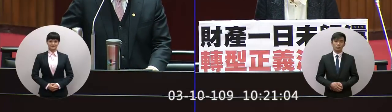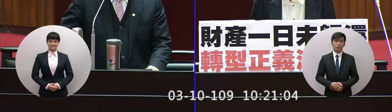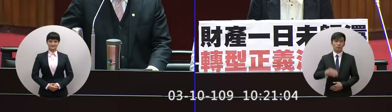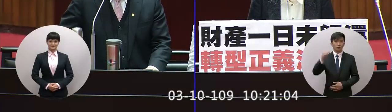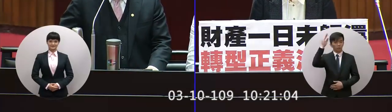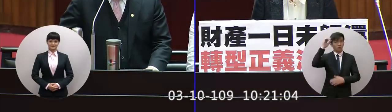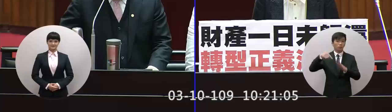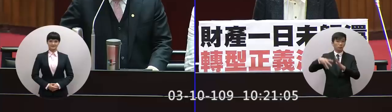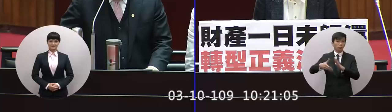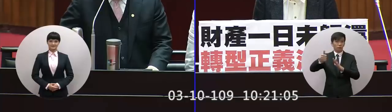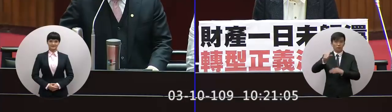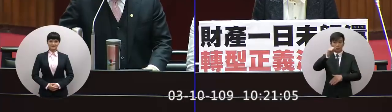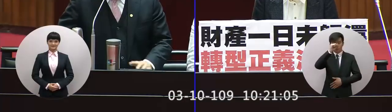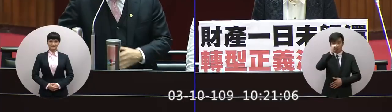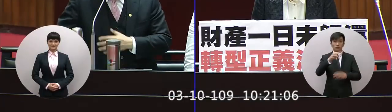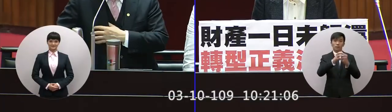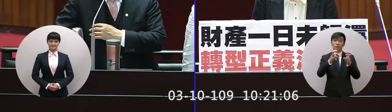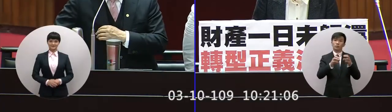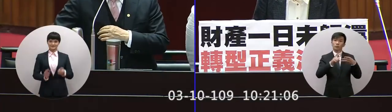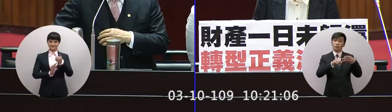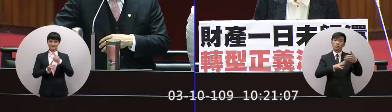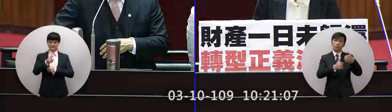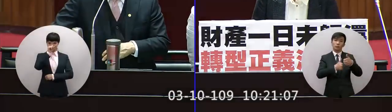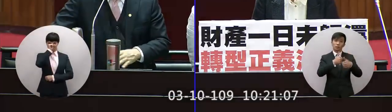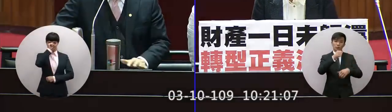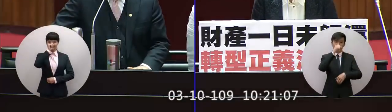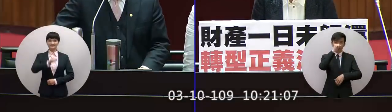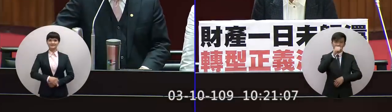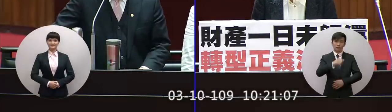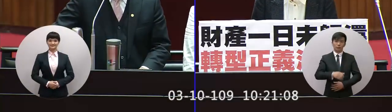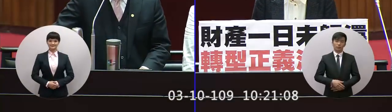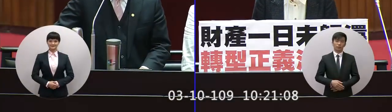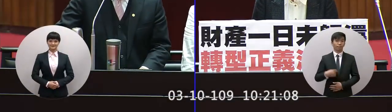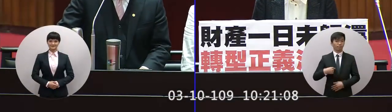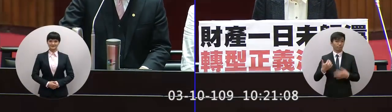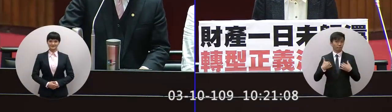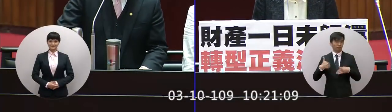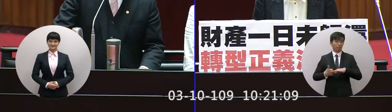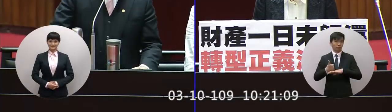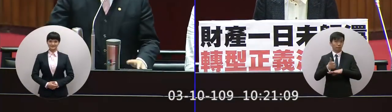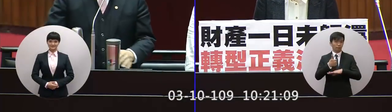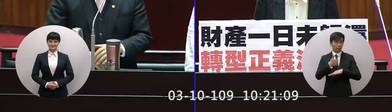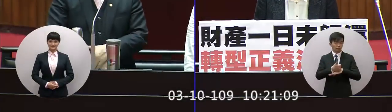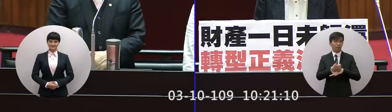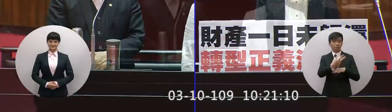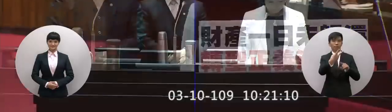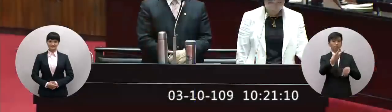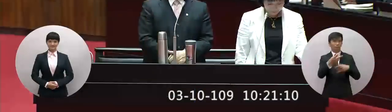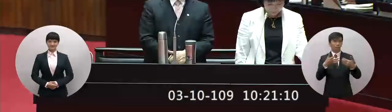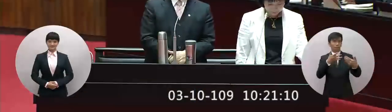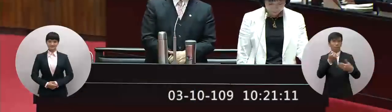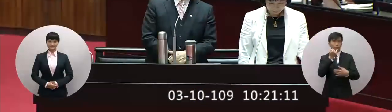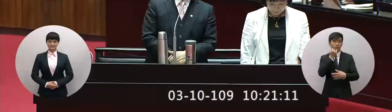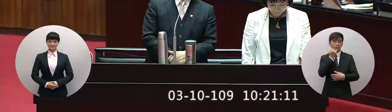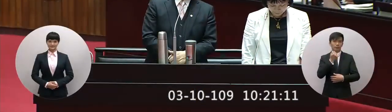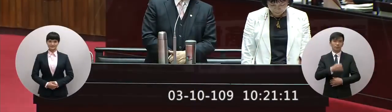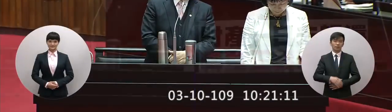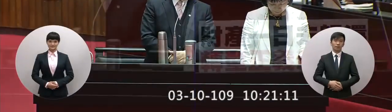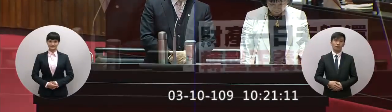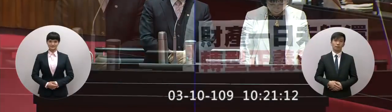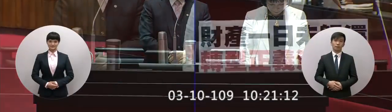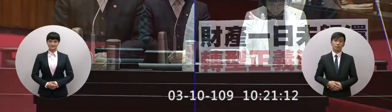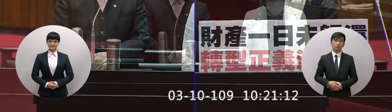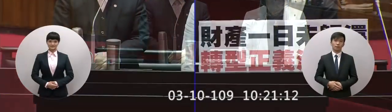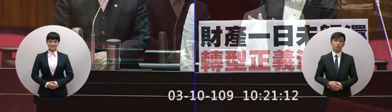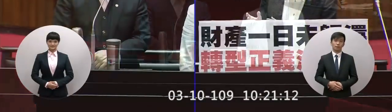苏院长好，杨主委您好，很高兴。 委员你好， 很高兴在这里有机会可以向两位询问几个问题。那第一个